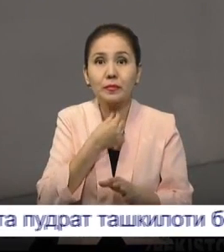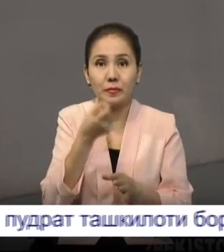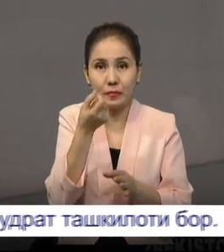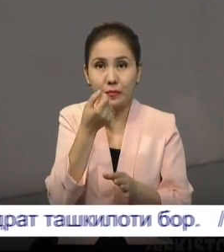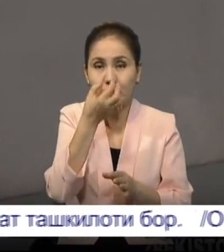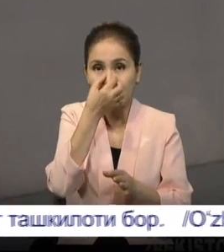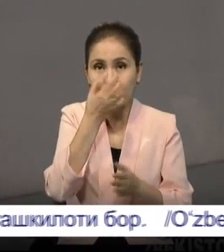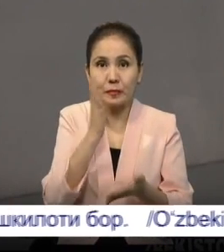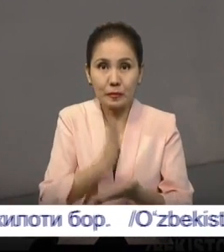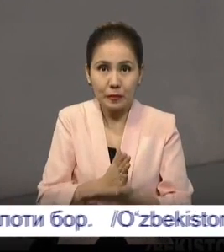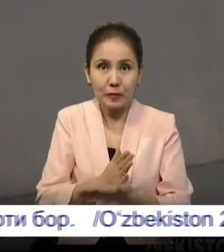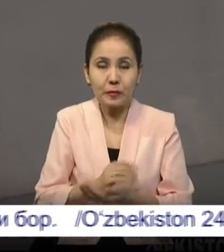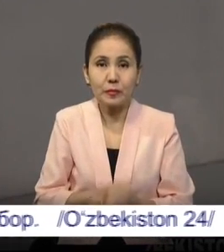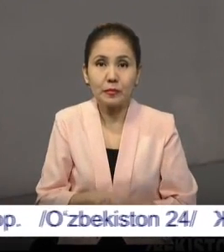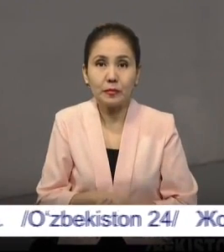bor.